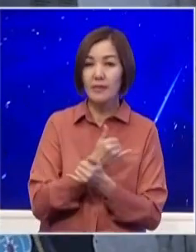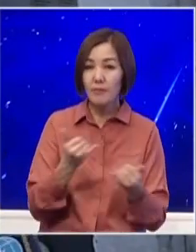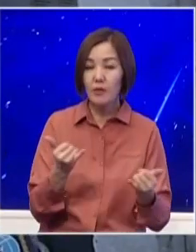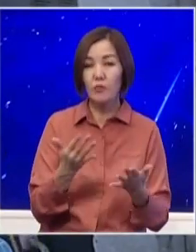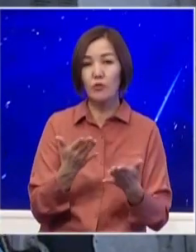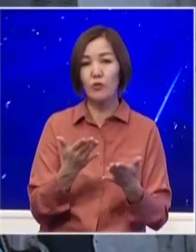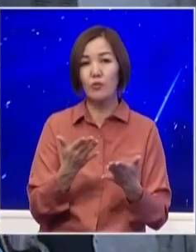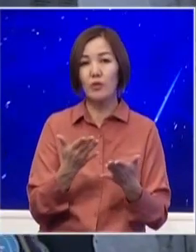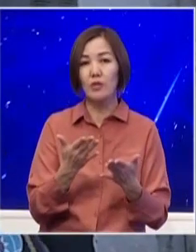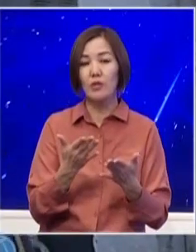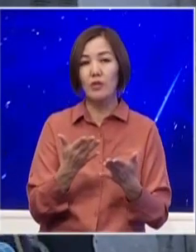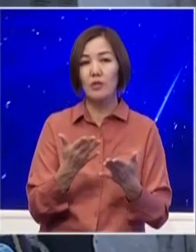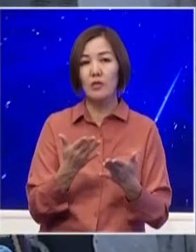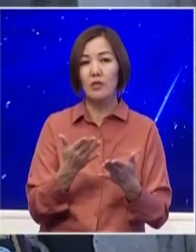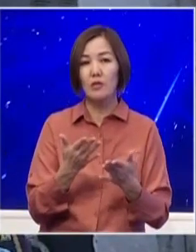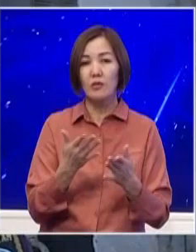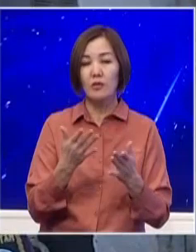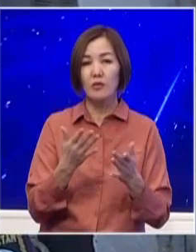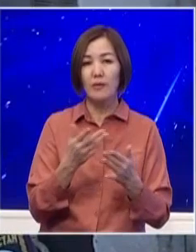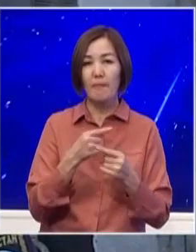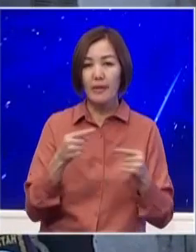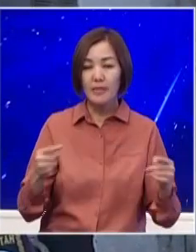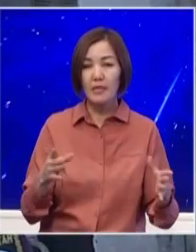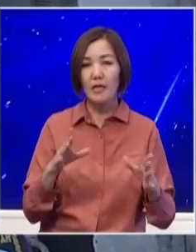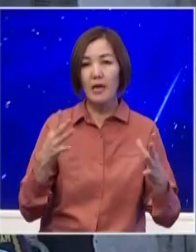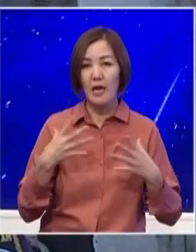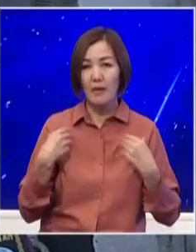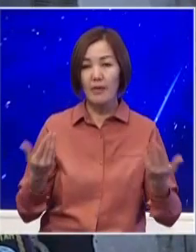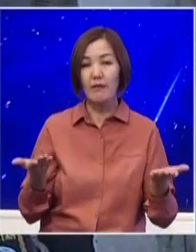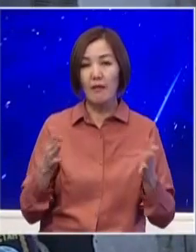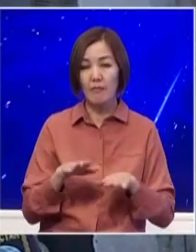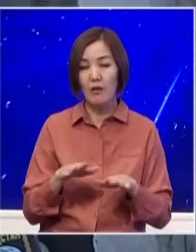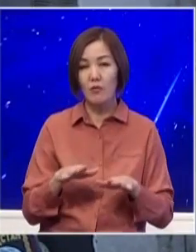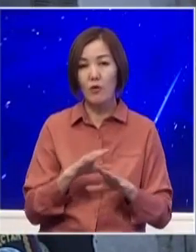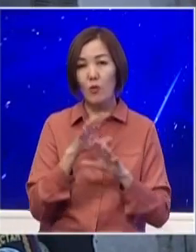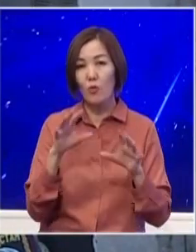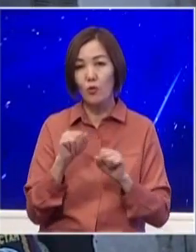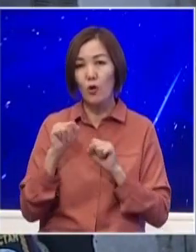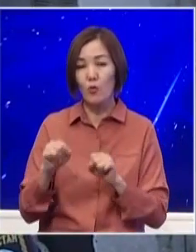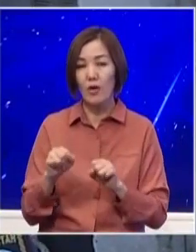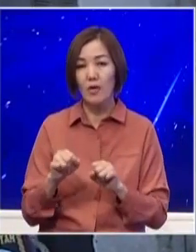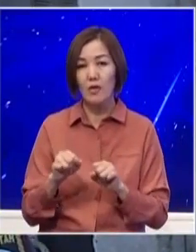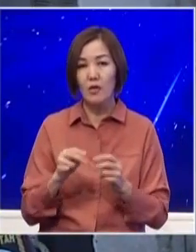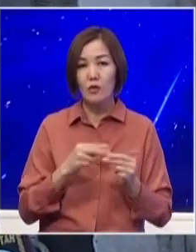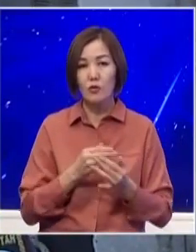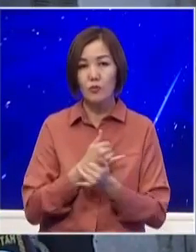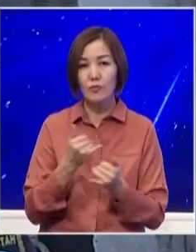келіп, қоғамның жаңағыдай мүлік және де басқа заттарын аман алып қалу сондай